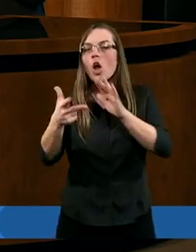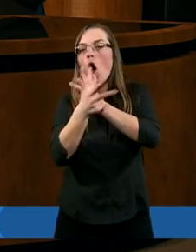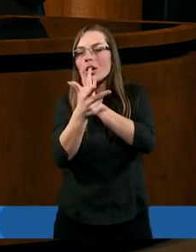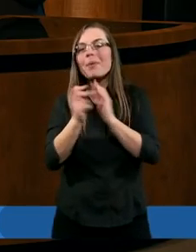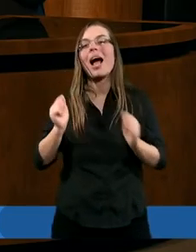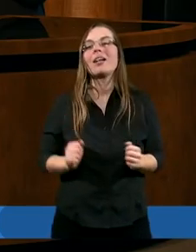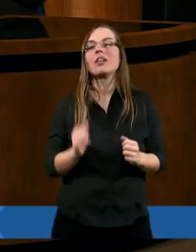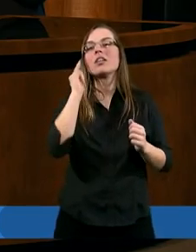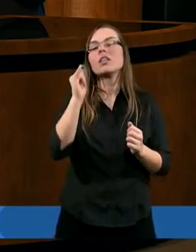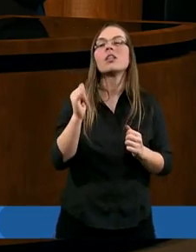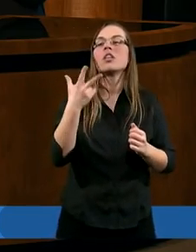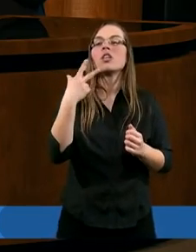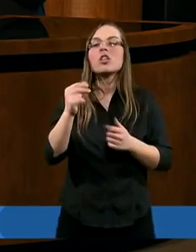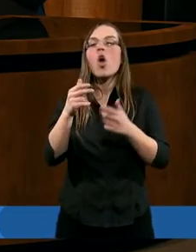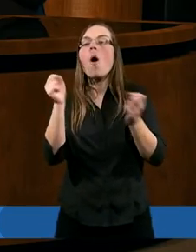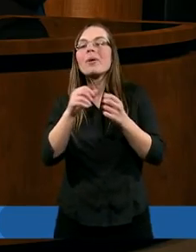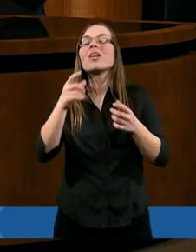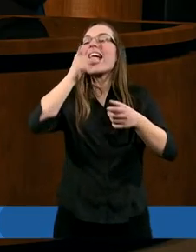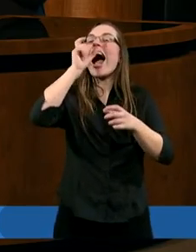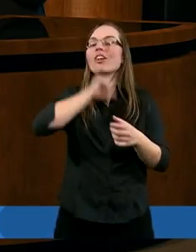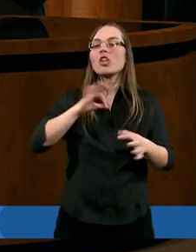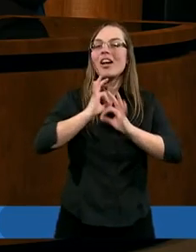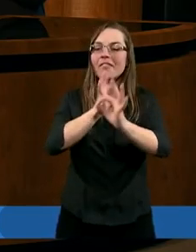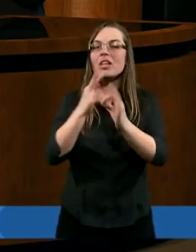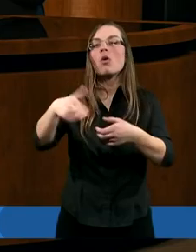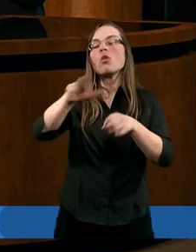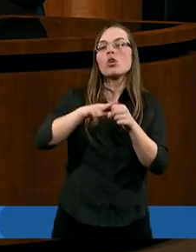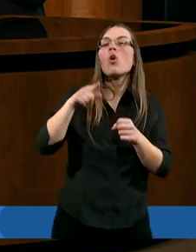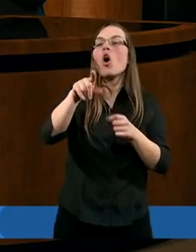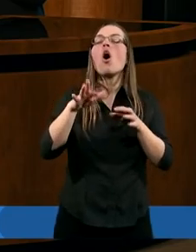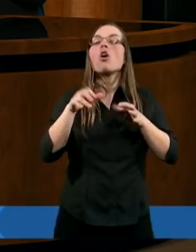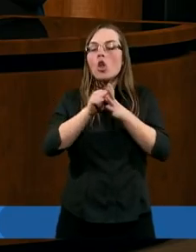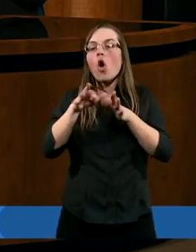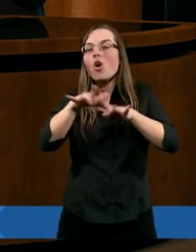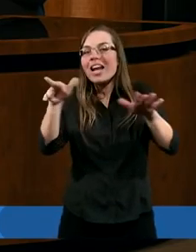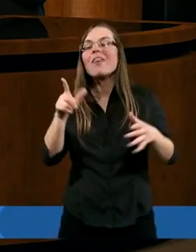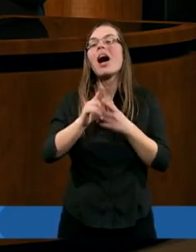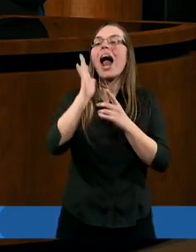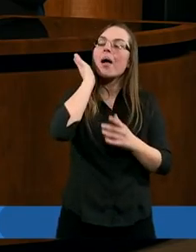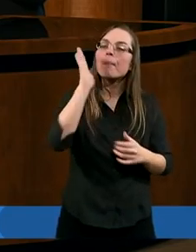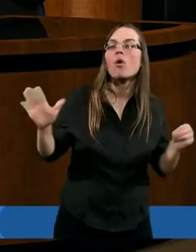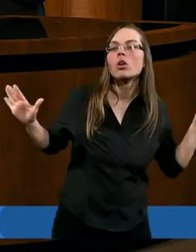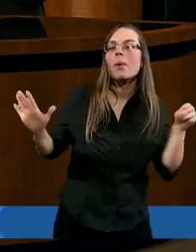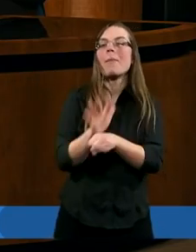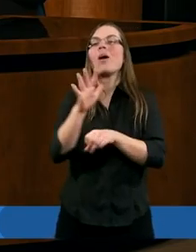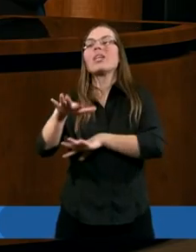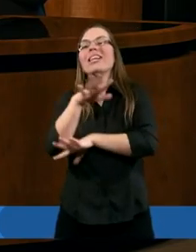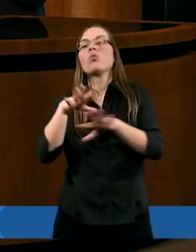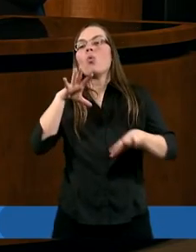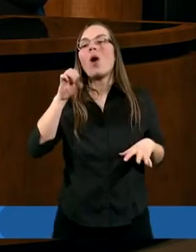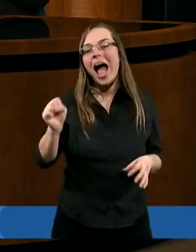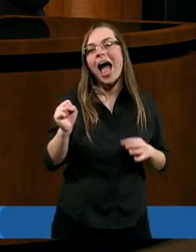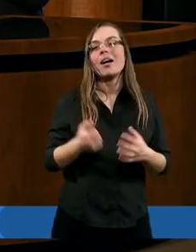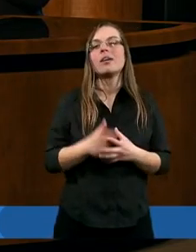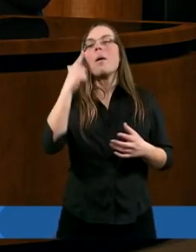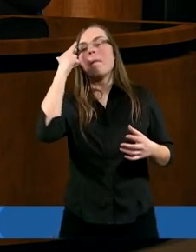18 wiersz. Nie upijajcie się winem, które powodują rozwiązłość, ale bądźcie pełni Ducha.